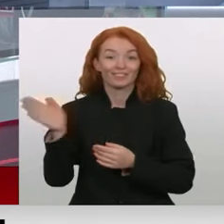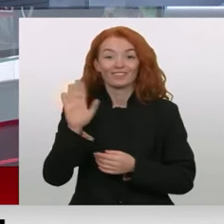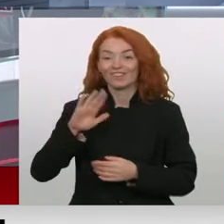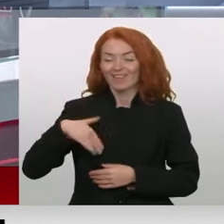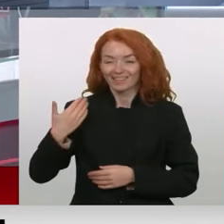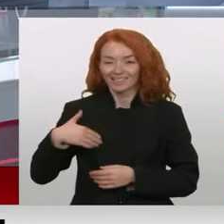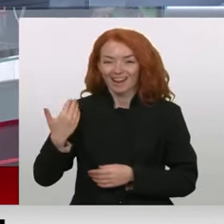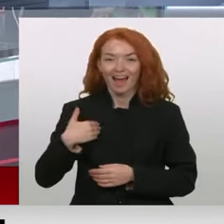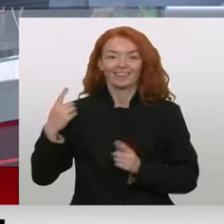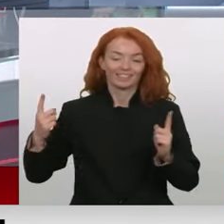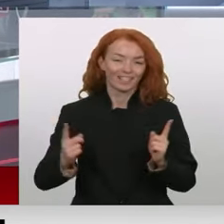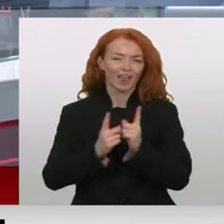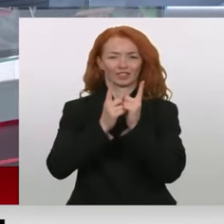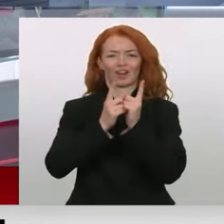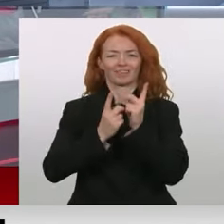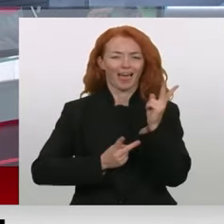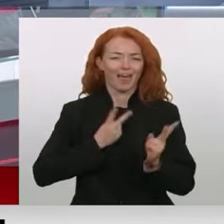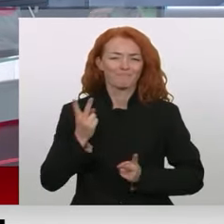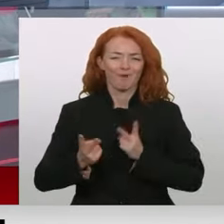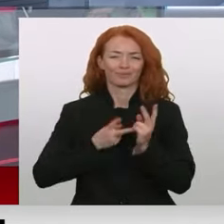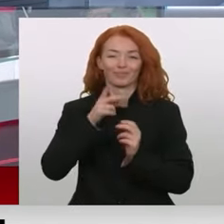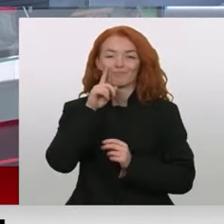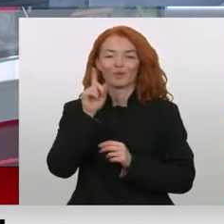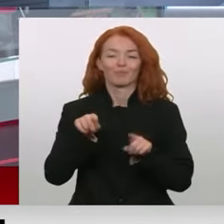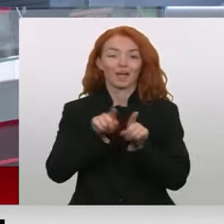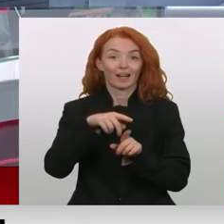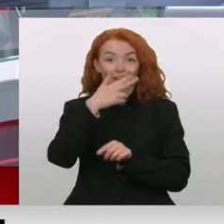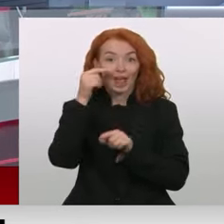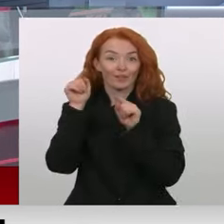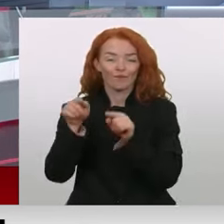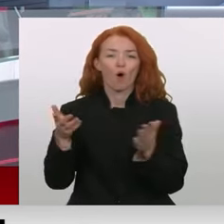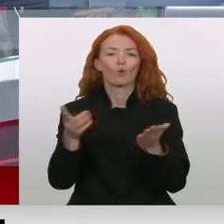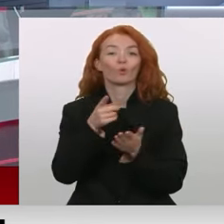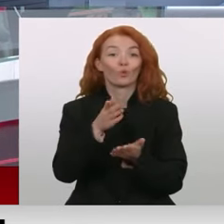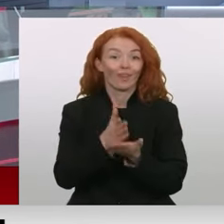sveicināts, satikšanās, emocijas, protams, arī Lietuvā, kur tu atrodies?